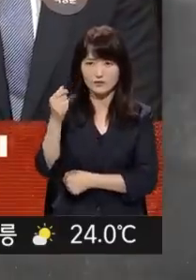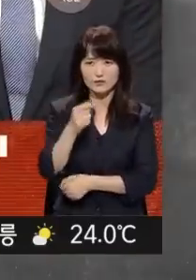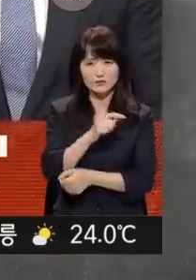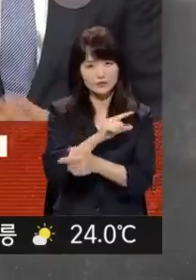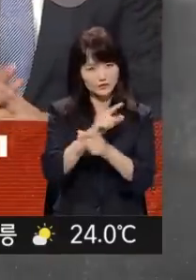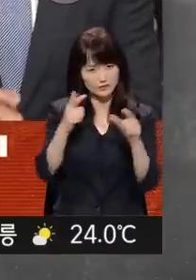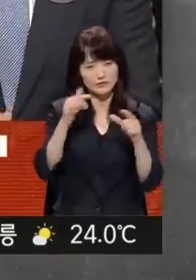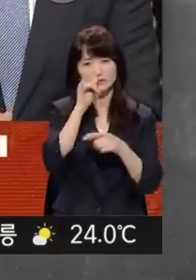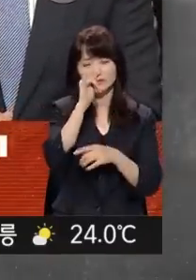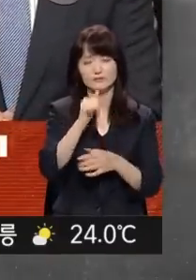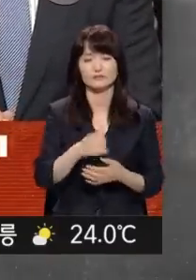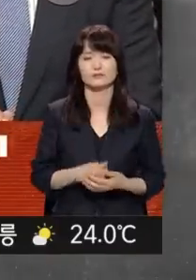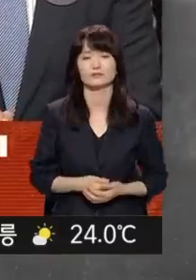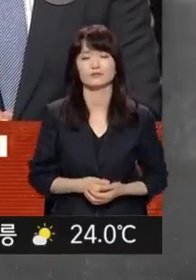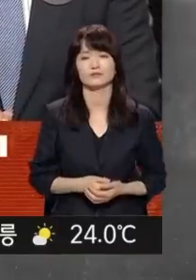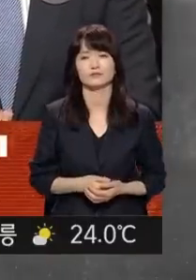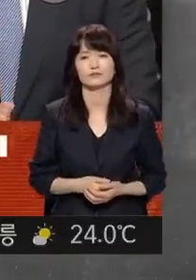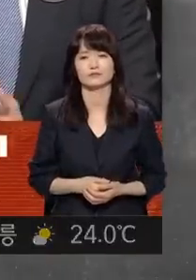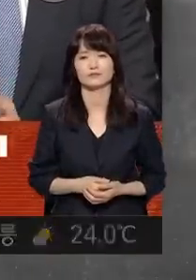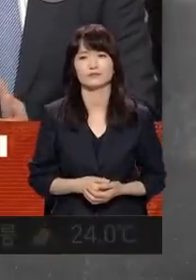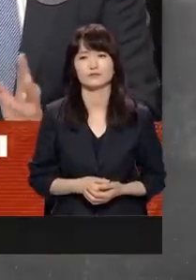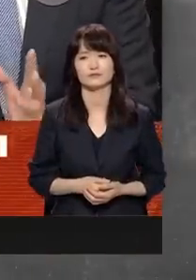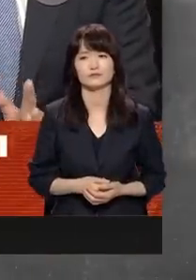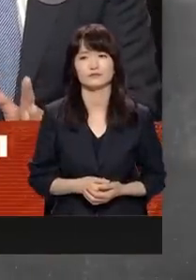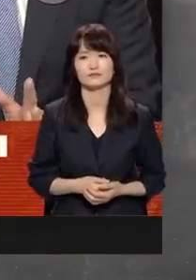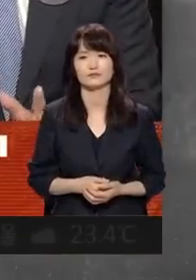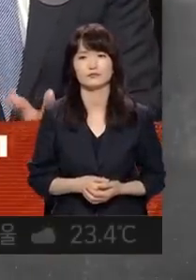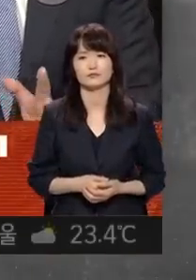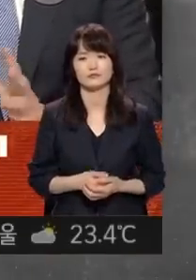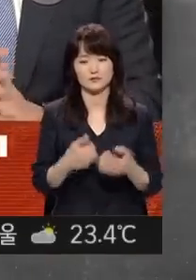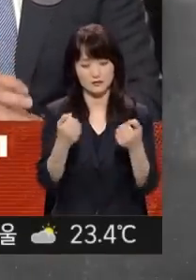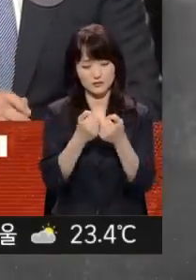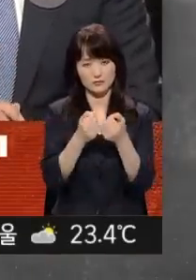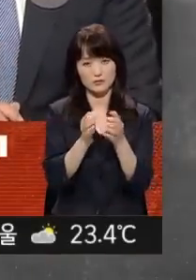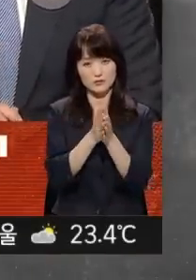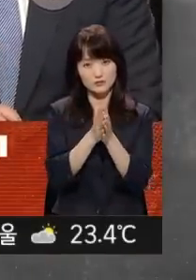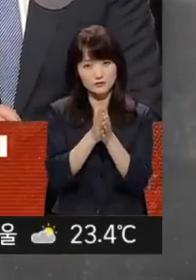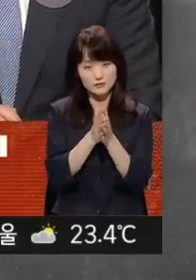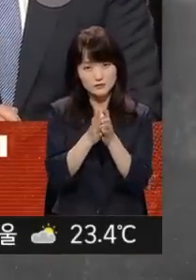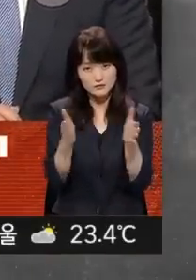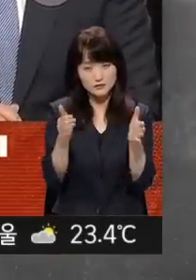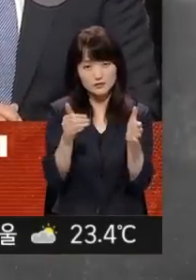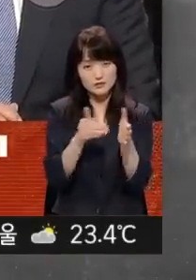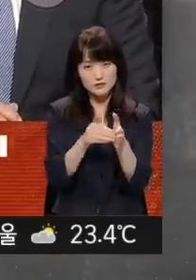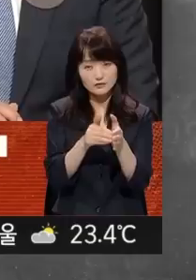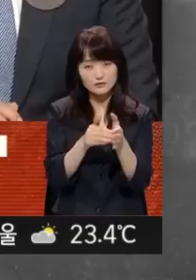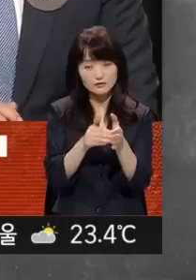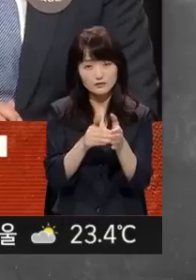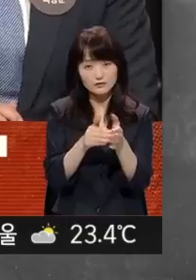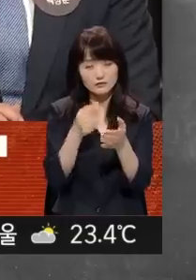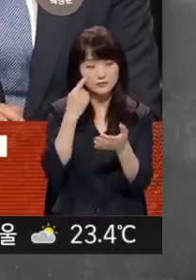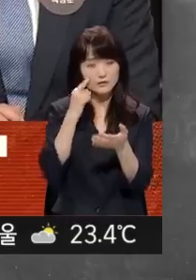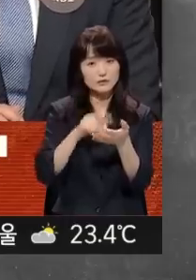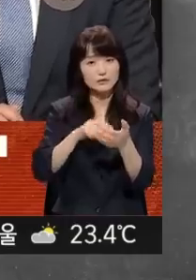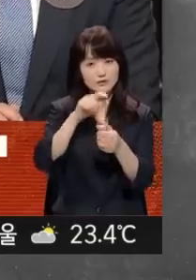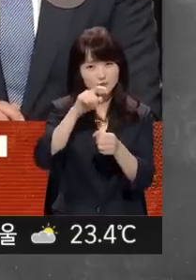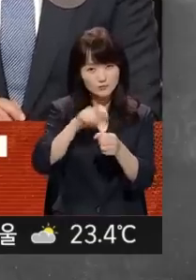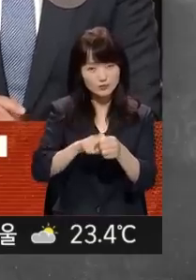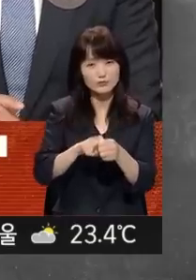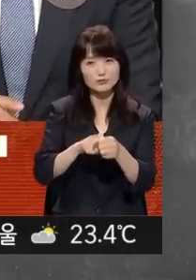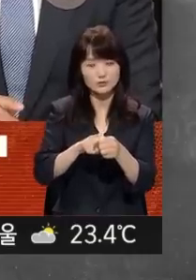상황인데요 일단이 정확한이 싸움 시작부터 끝까지 경의를 밝히기 위해서 전원에 대한 조사가 필요하다는 입장입니다